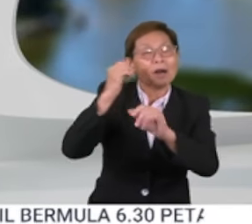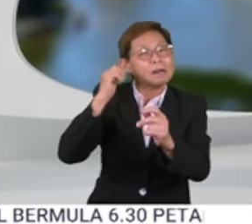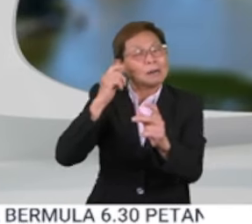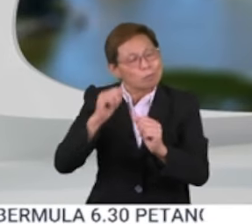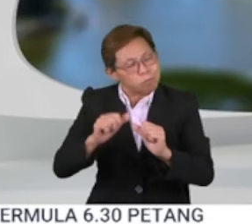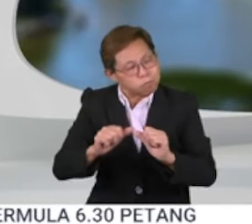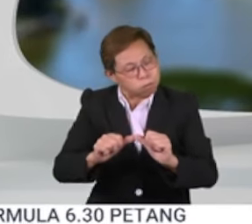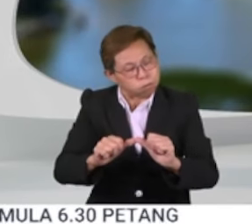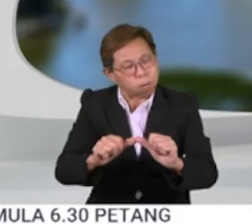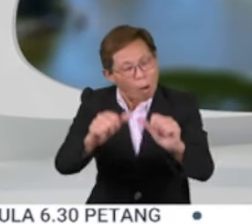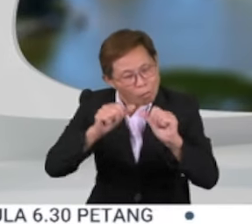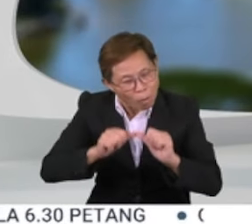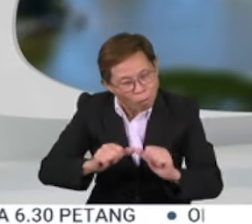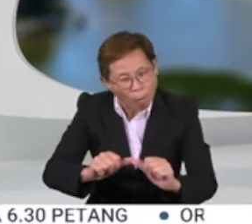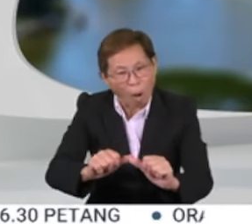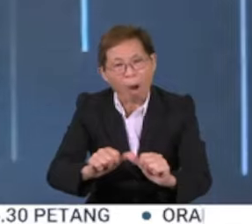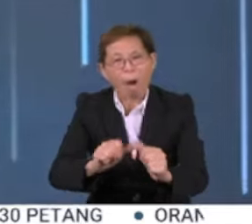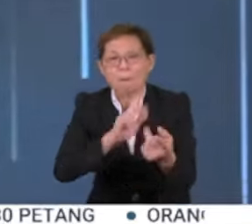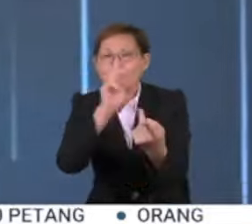relevan dan dikenali semua.